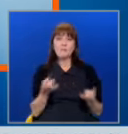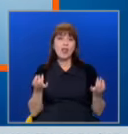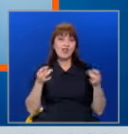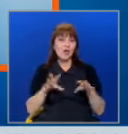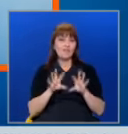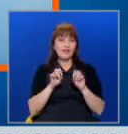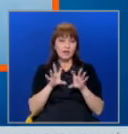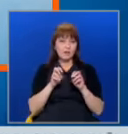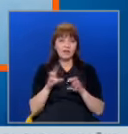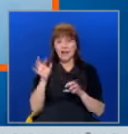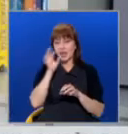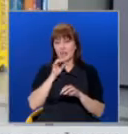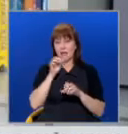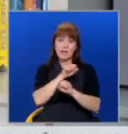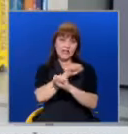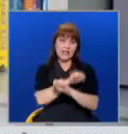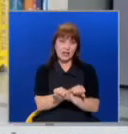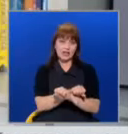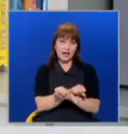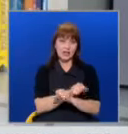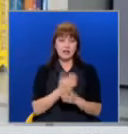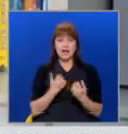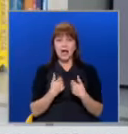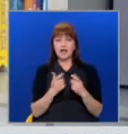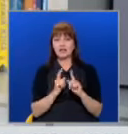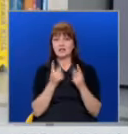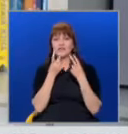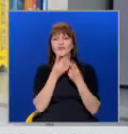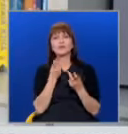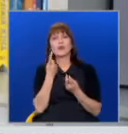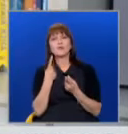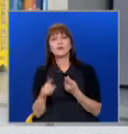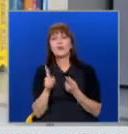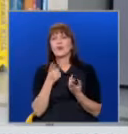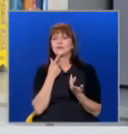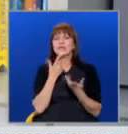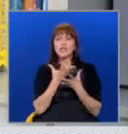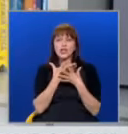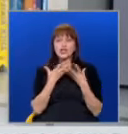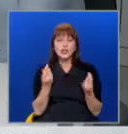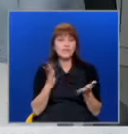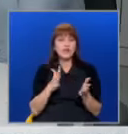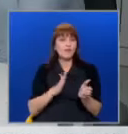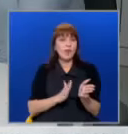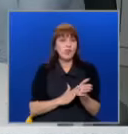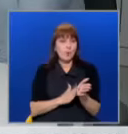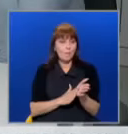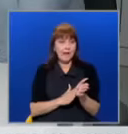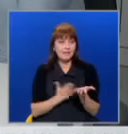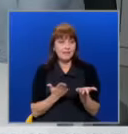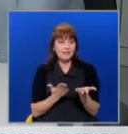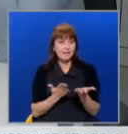Все още няма задържани. Аз не виждам друго, освен да се изчезва някаква документация.